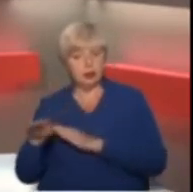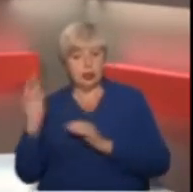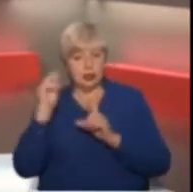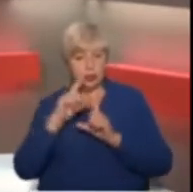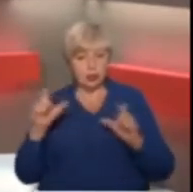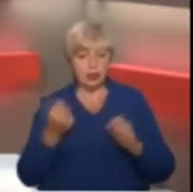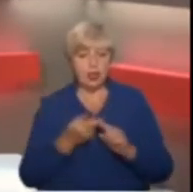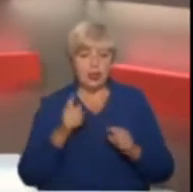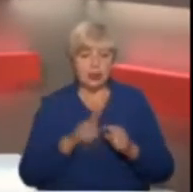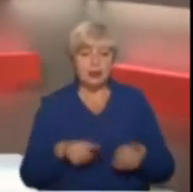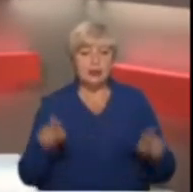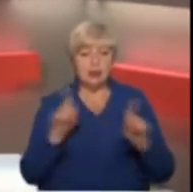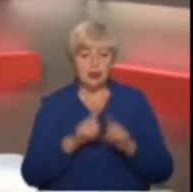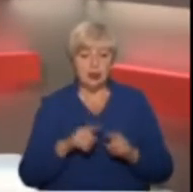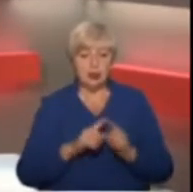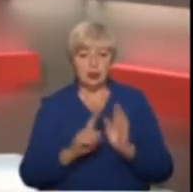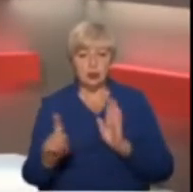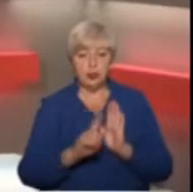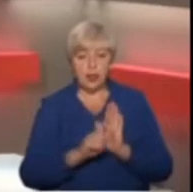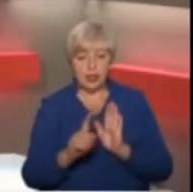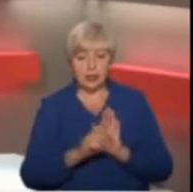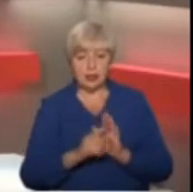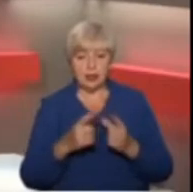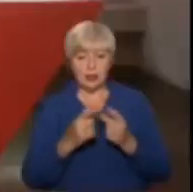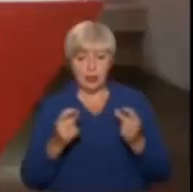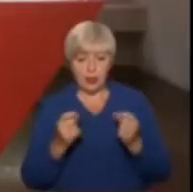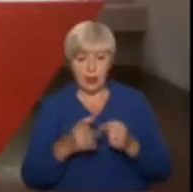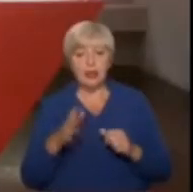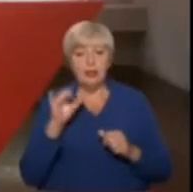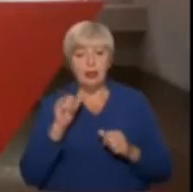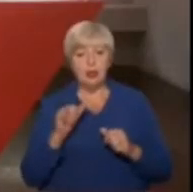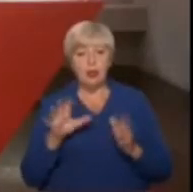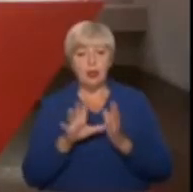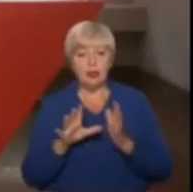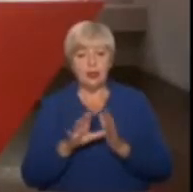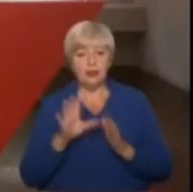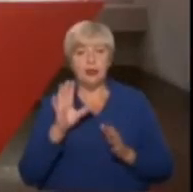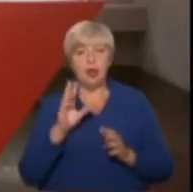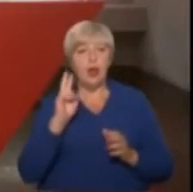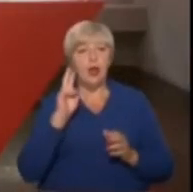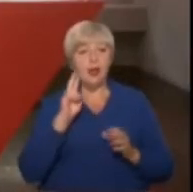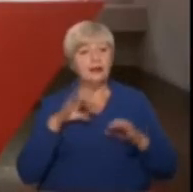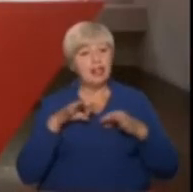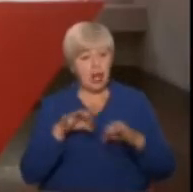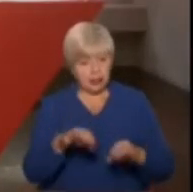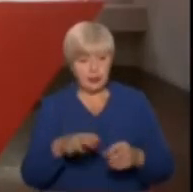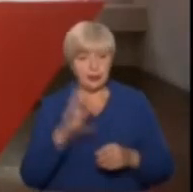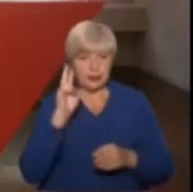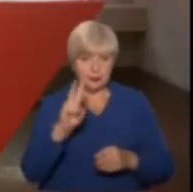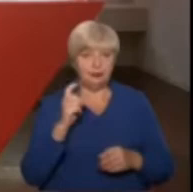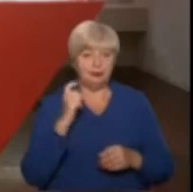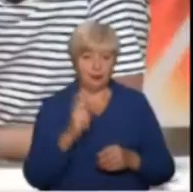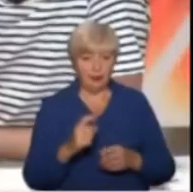також проїзний білет у електротранспорті, тобто безкоштовно можна їздити електротранспортом. По-друге, по-третє,